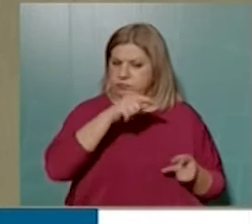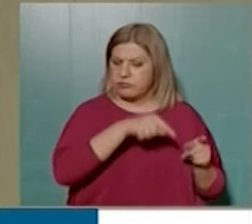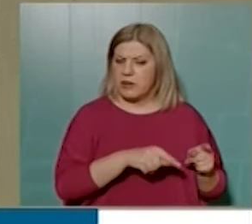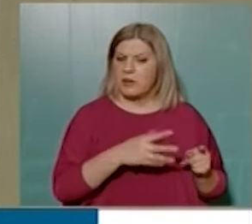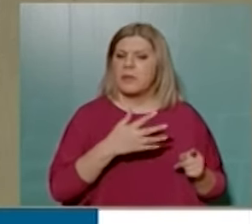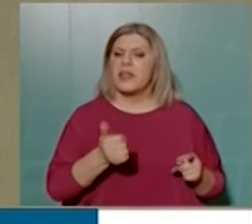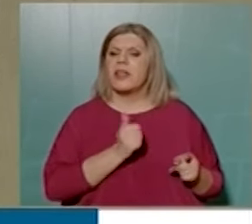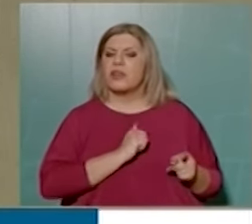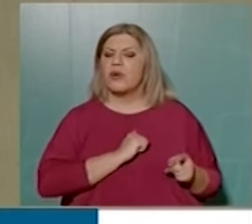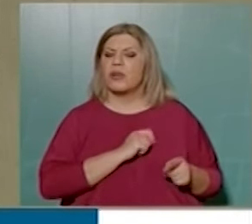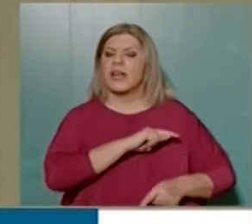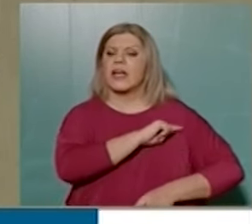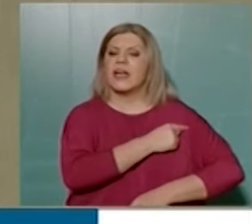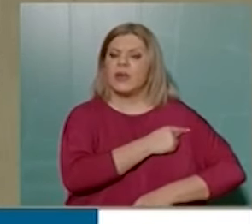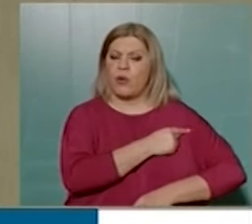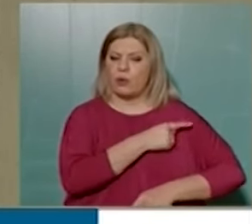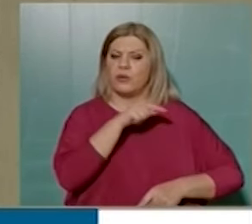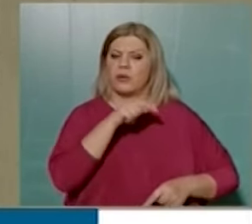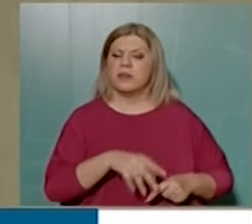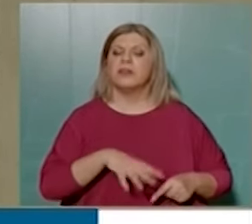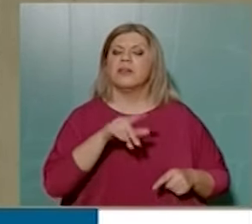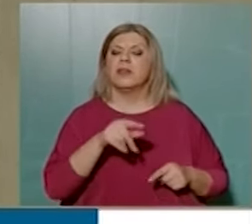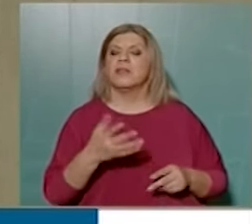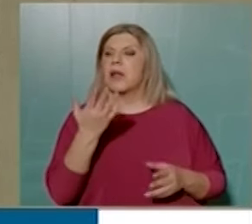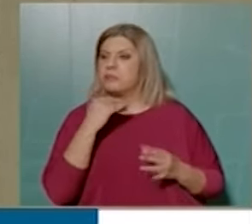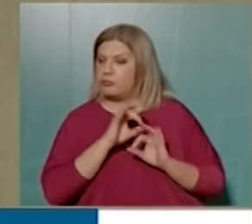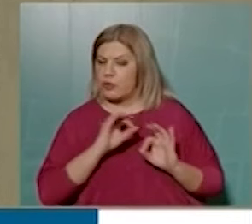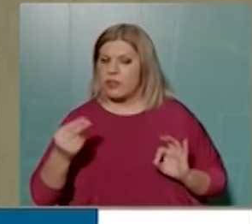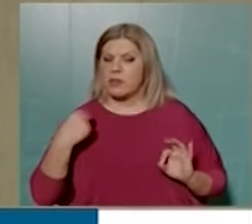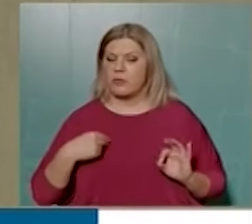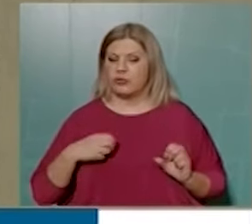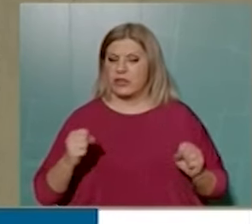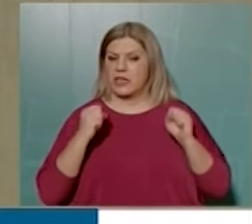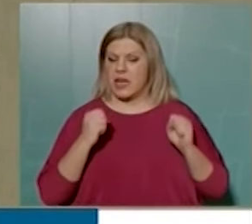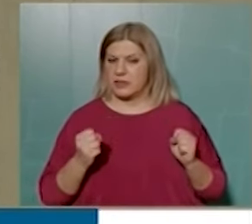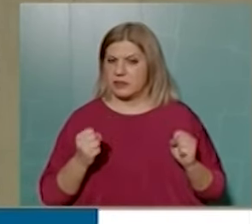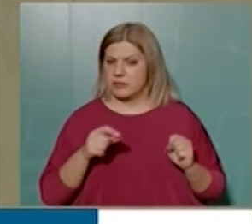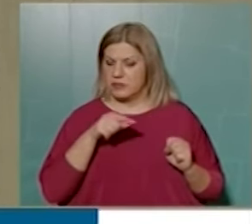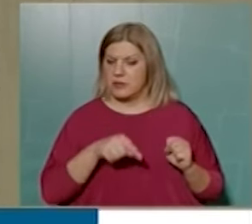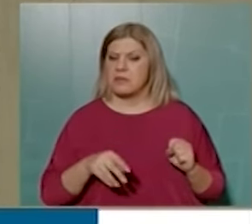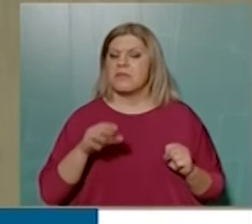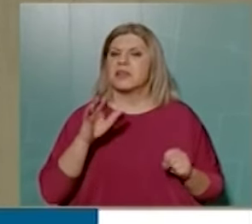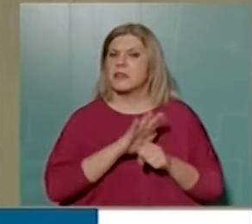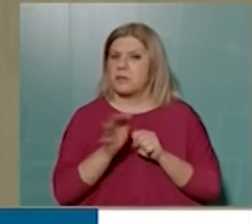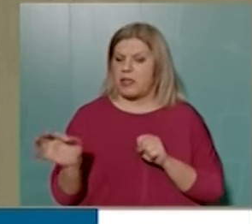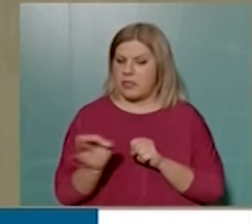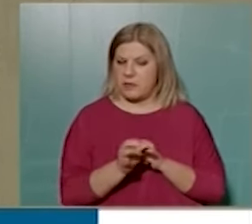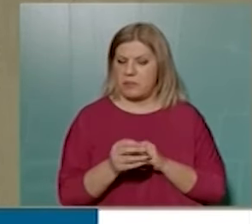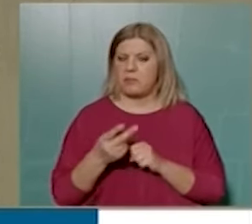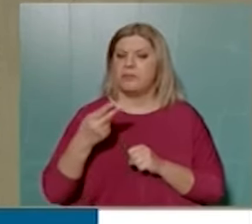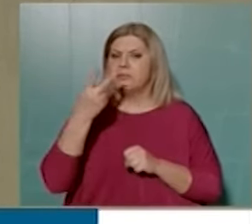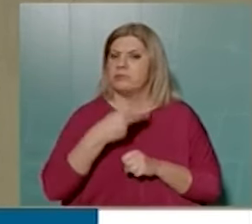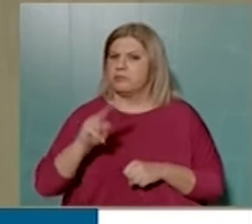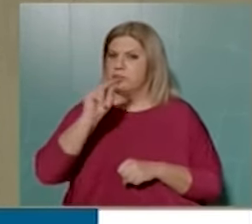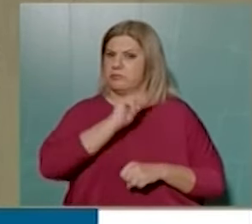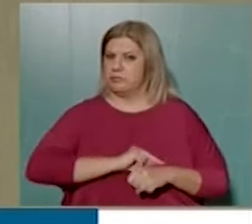κών κλινικών που αξιοποίησαν την ανυπ αξία του δημοσίου συστήματος υγείας μέσα στην πανδημία για να πολλαπλασιάσουν τα